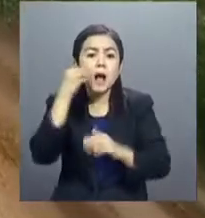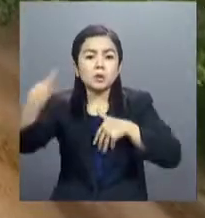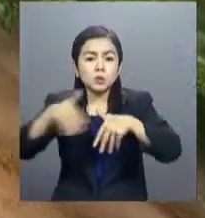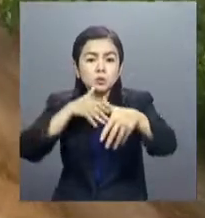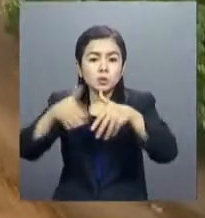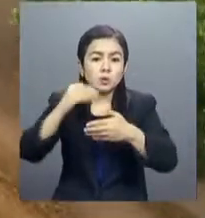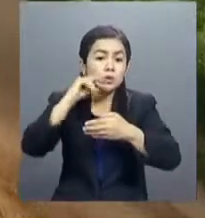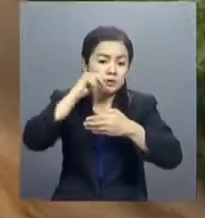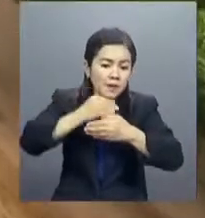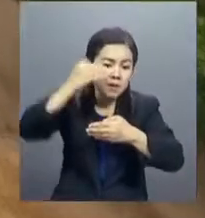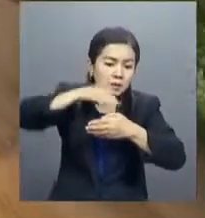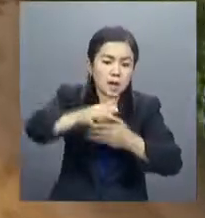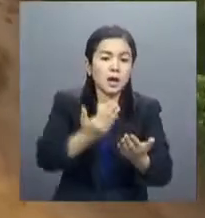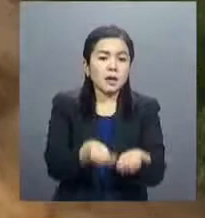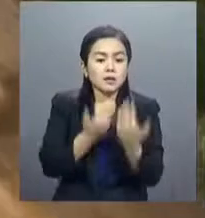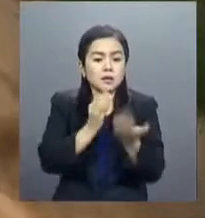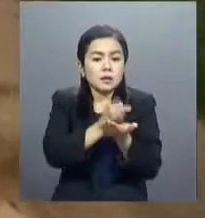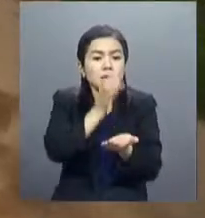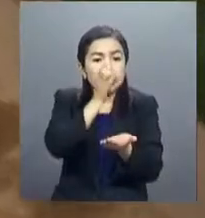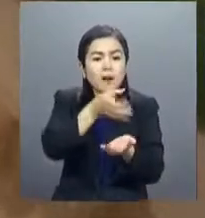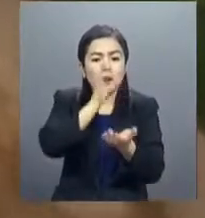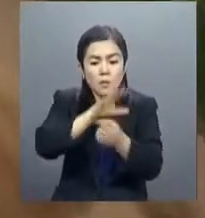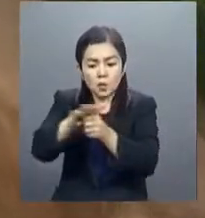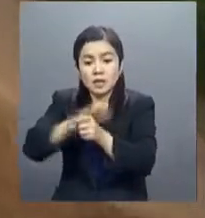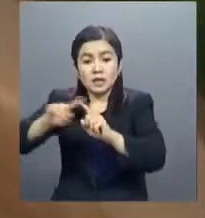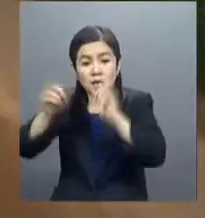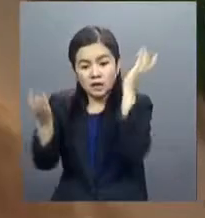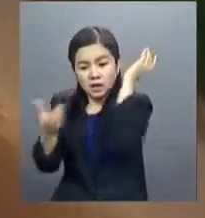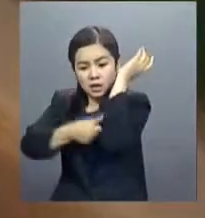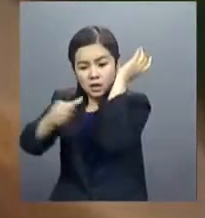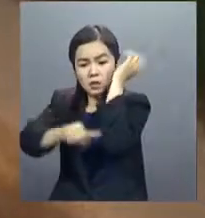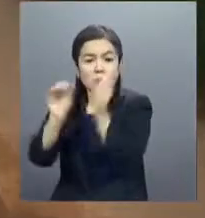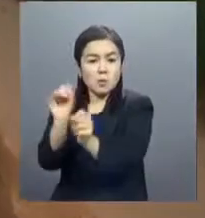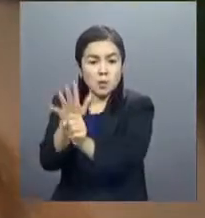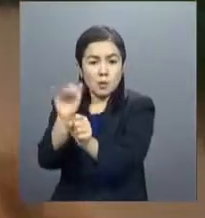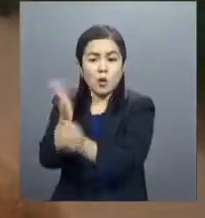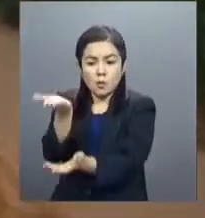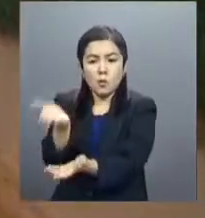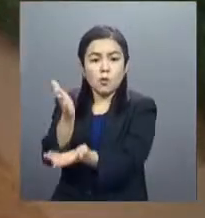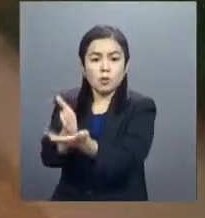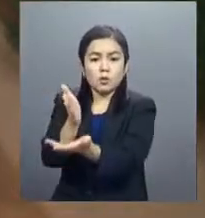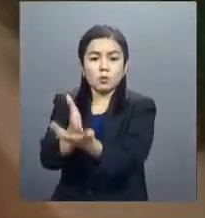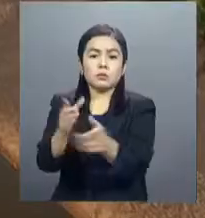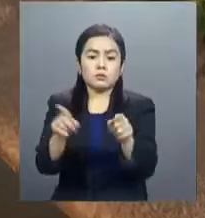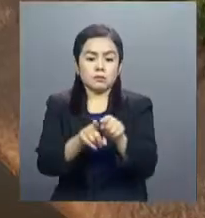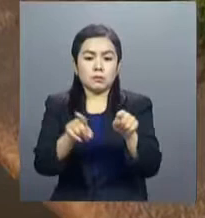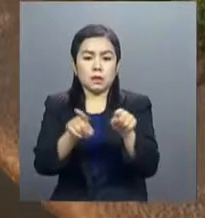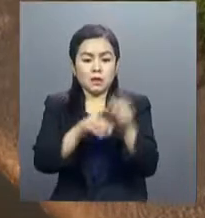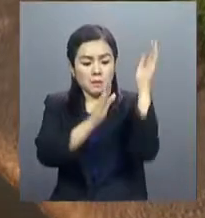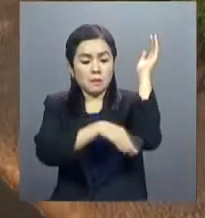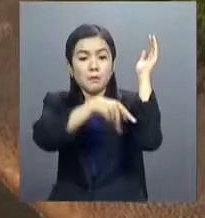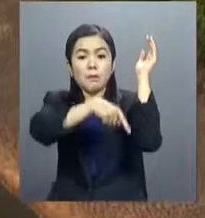เท่านั้นค่ะแหล่งน้ำดิบสำหรับผลิตน้ำระปาหมู่บ้านบางสักตำบลบางม่วงอำเภอตะกั่วป่าจังหวัด